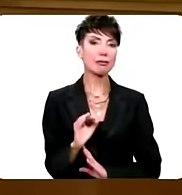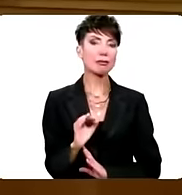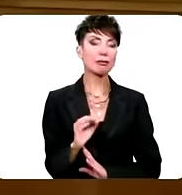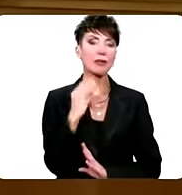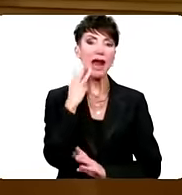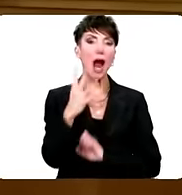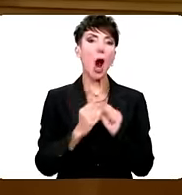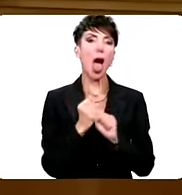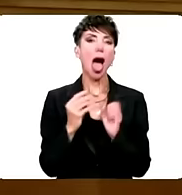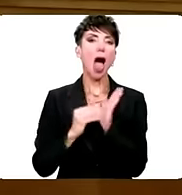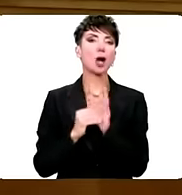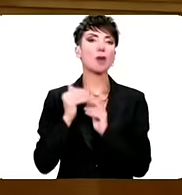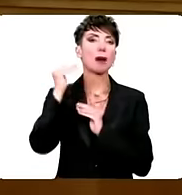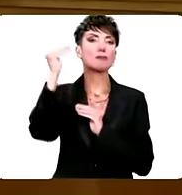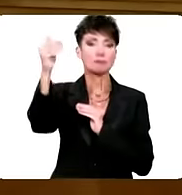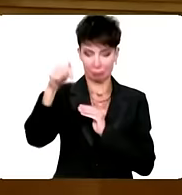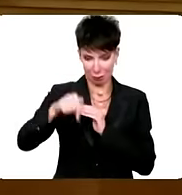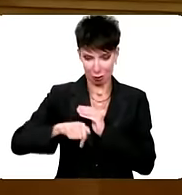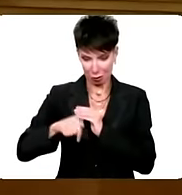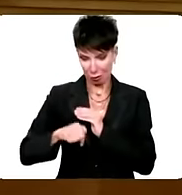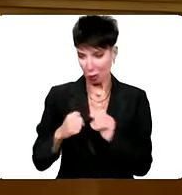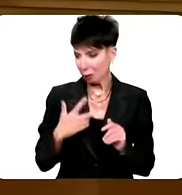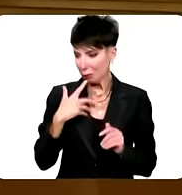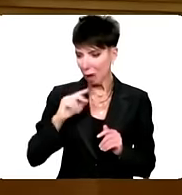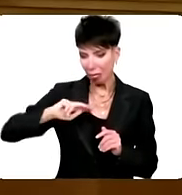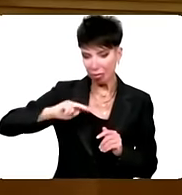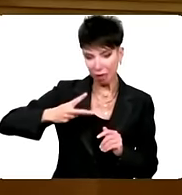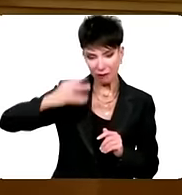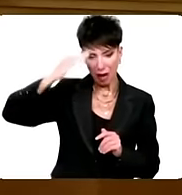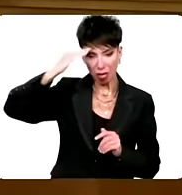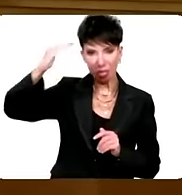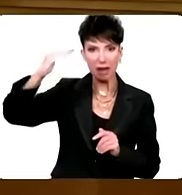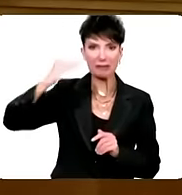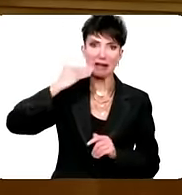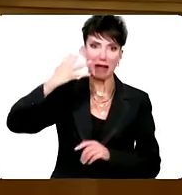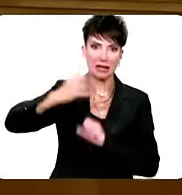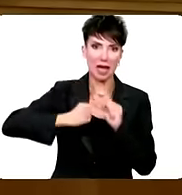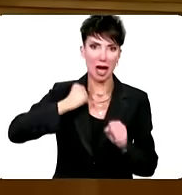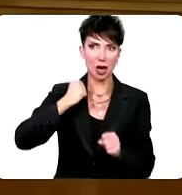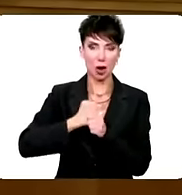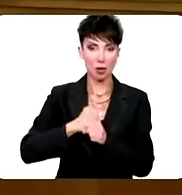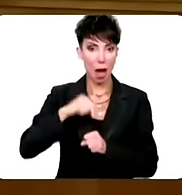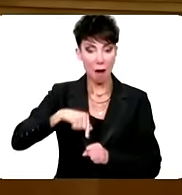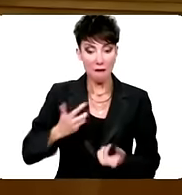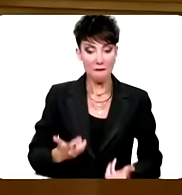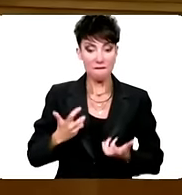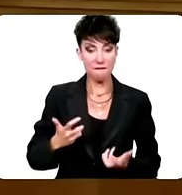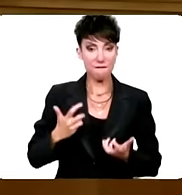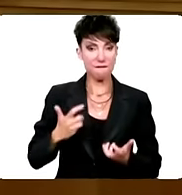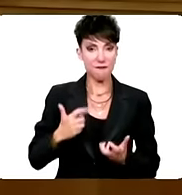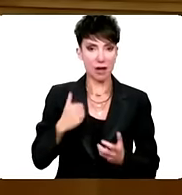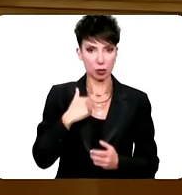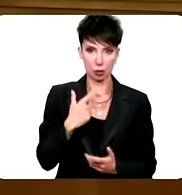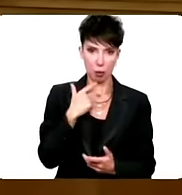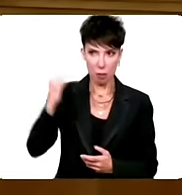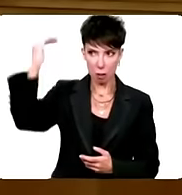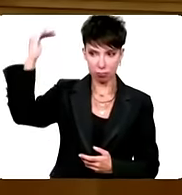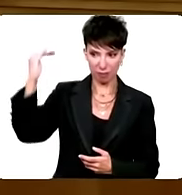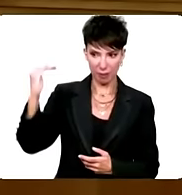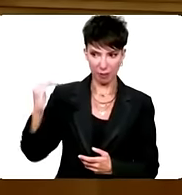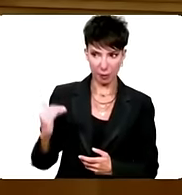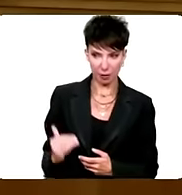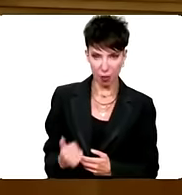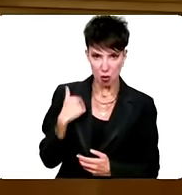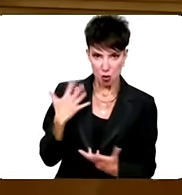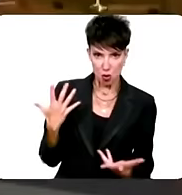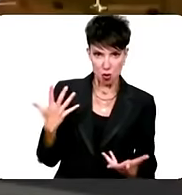της δεύτερης τετραετίας και νομίζω ότι χρέος μου είναι να αποκωδικοποιήσω σωστά τα μηνύματα των